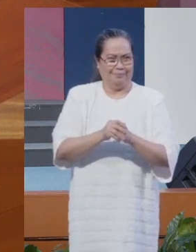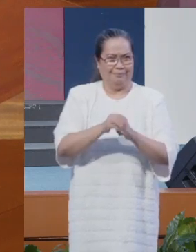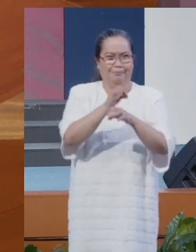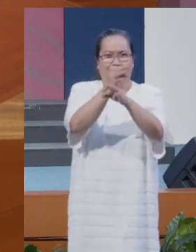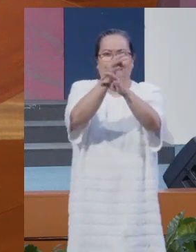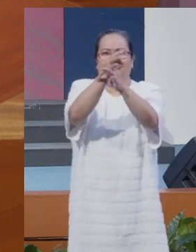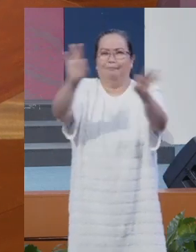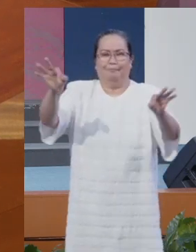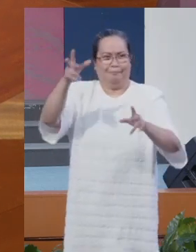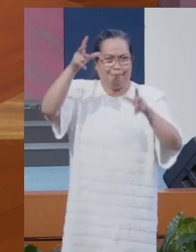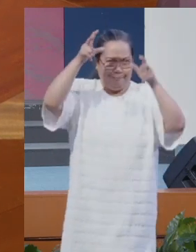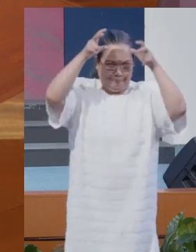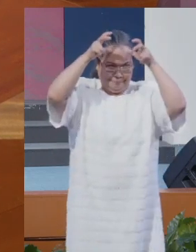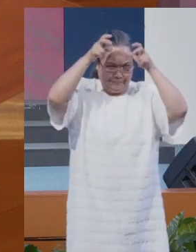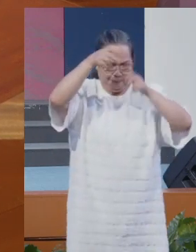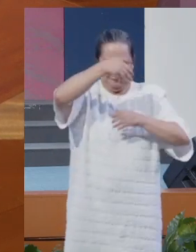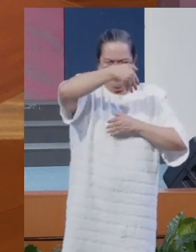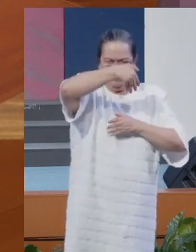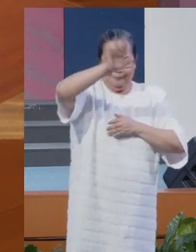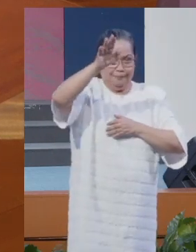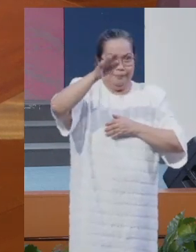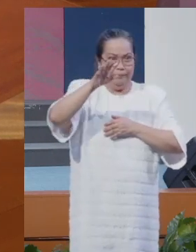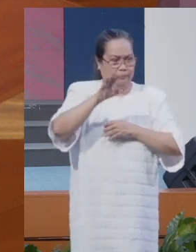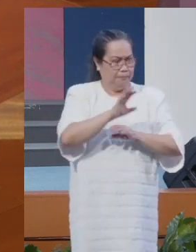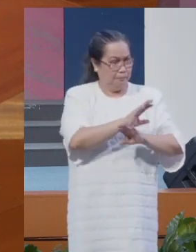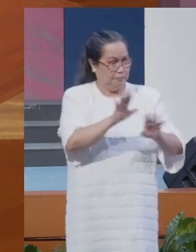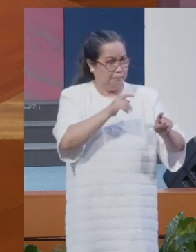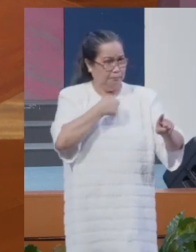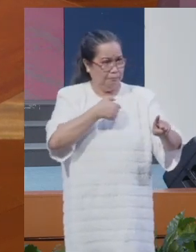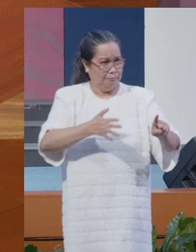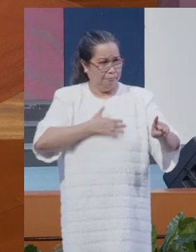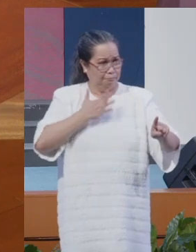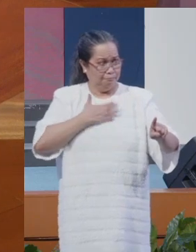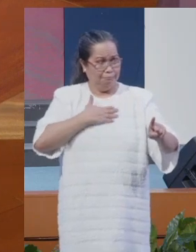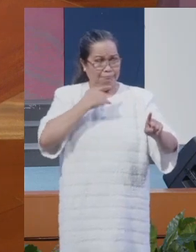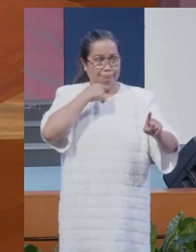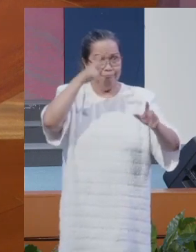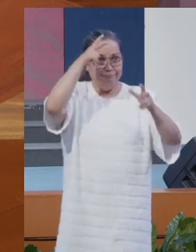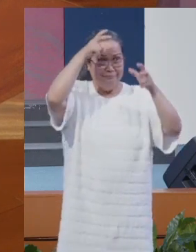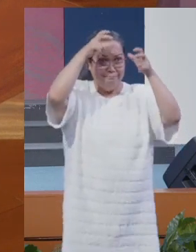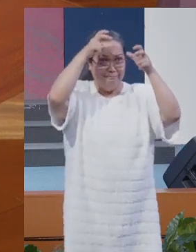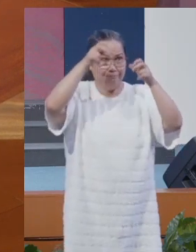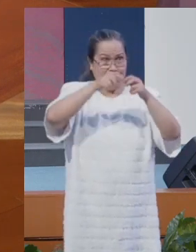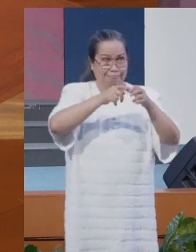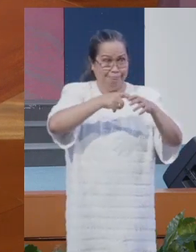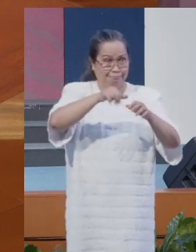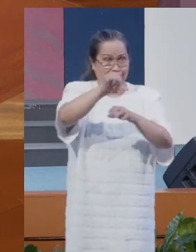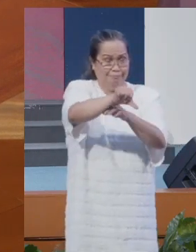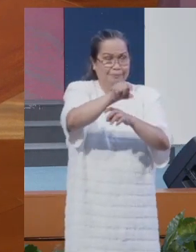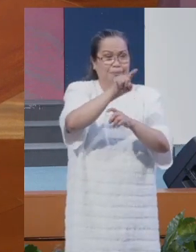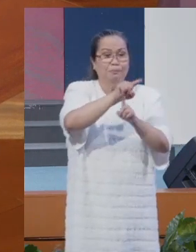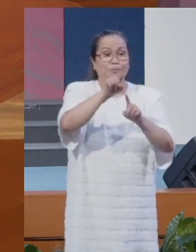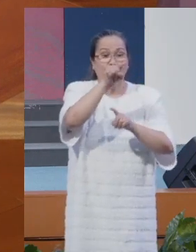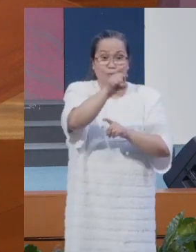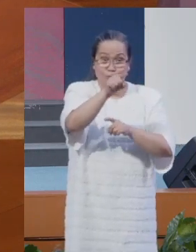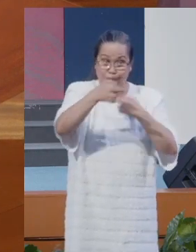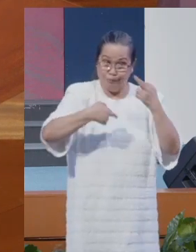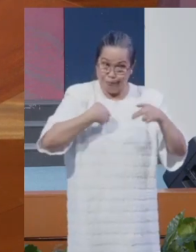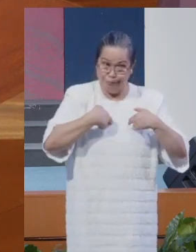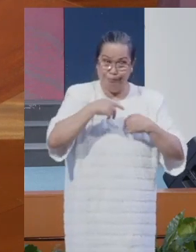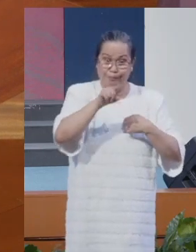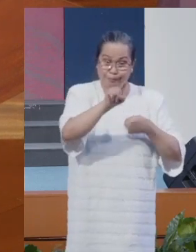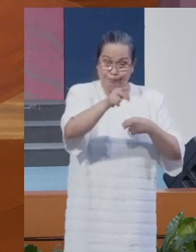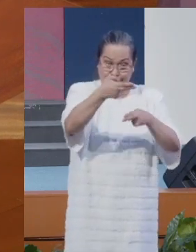magpalayas ng mga demonyo. Sabi niya, do not rejoice that the spirits are subject to you, but rejoice that